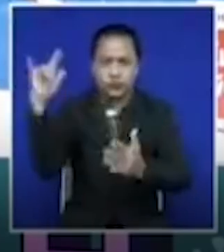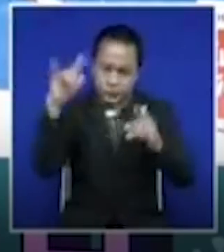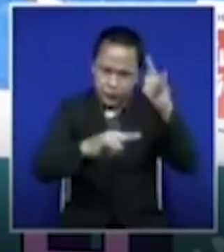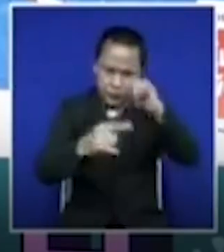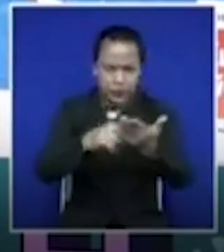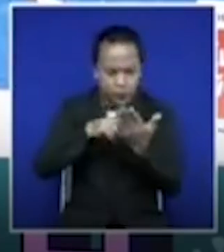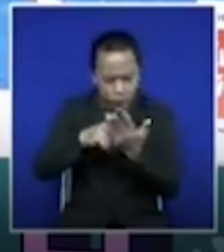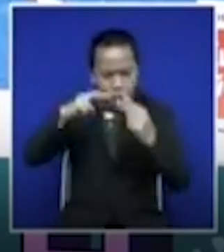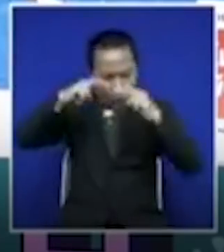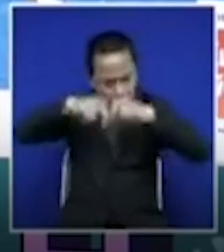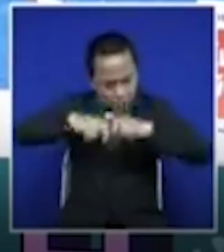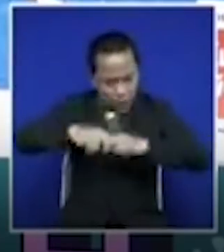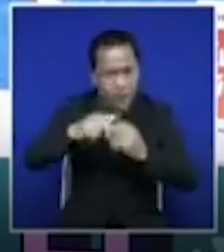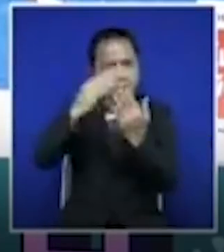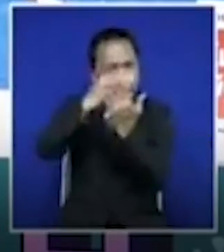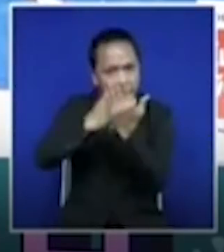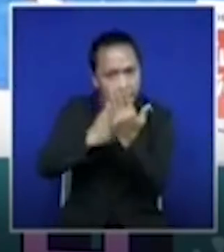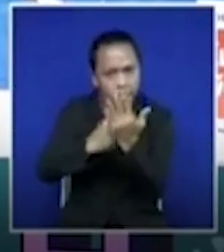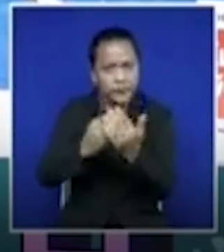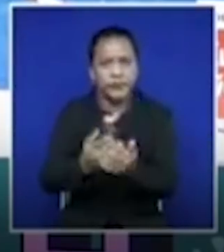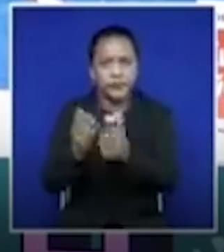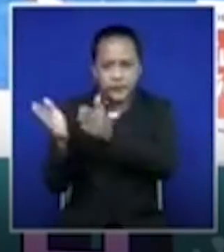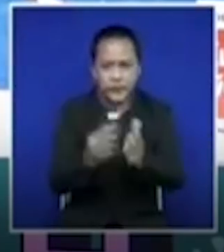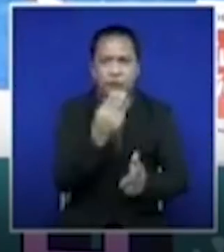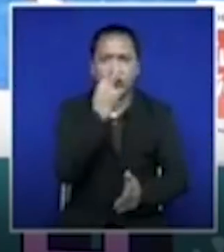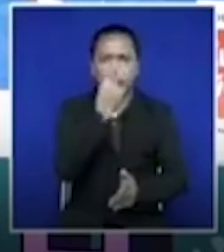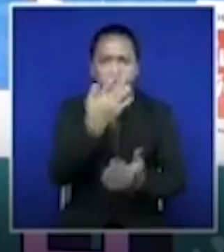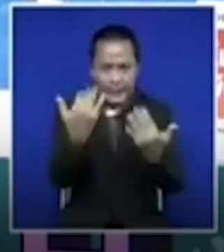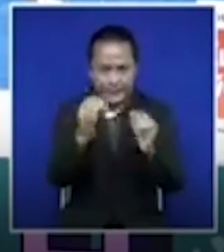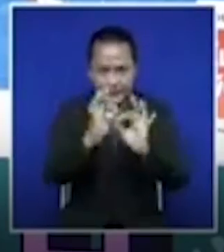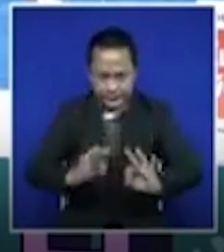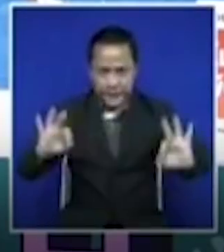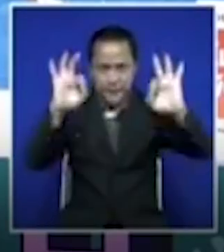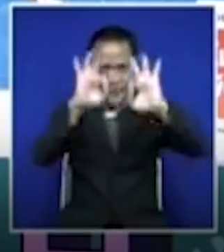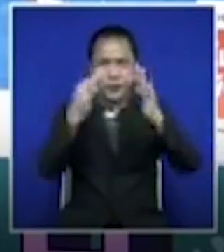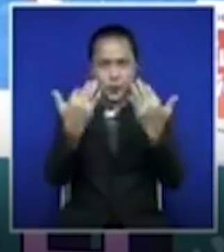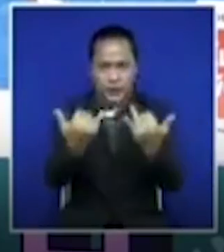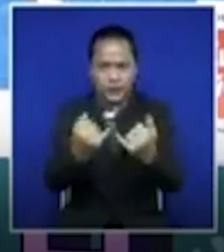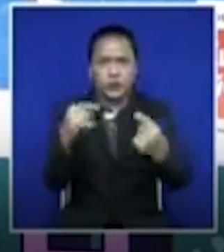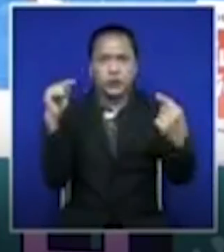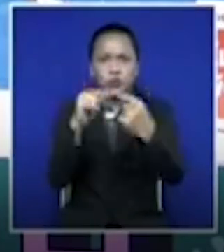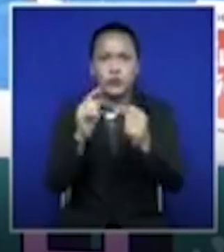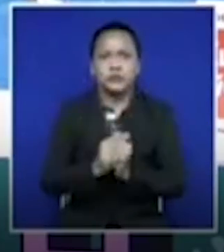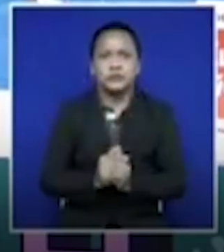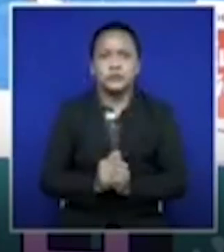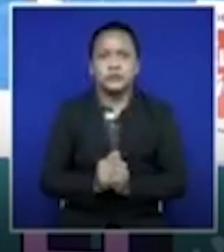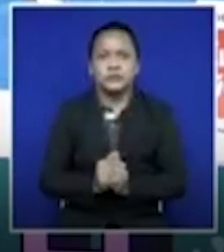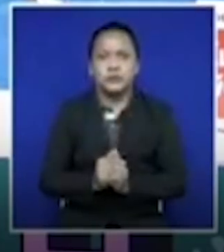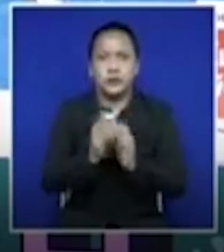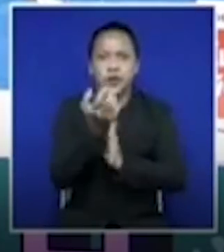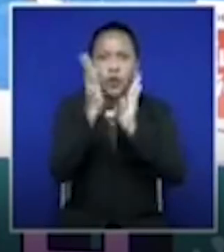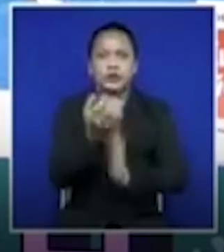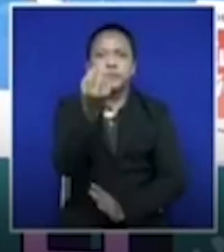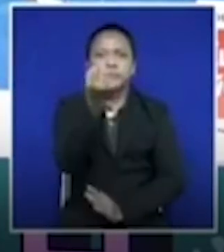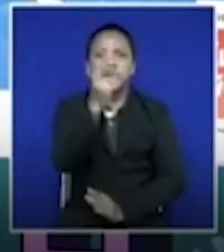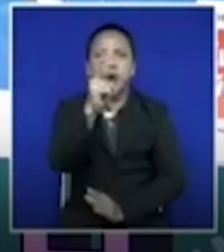ล้วก็วิเคราะห์กันดีๆก่อนนะครับมาดูไฮไลท์ของเราในวันนี้ก็คือในกรณีอีก12ร